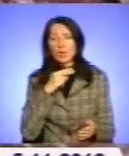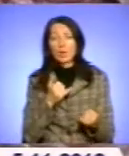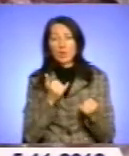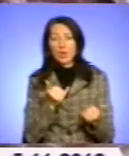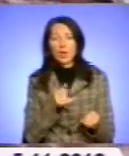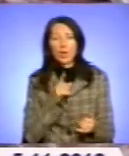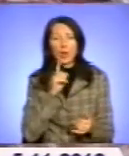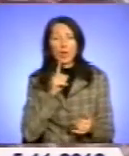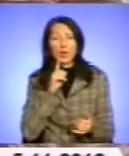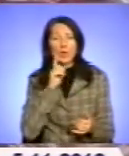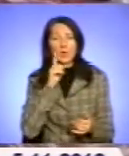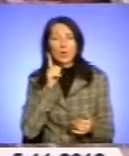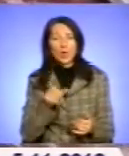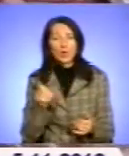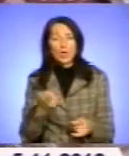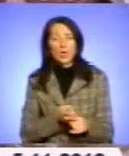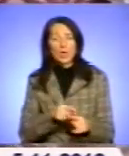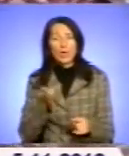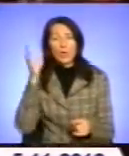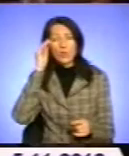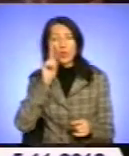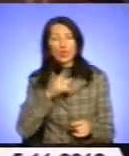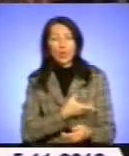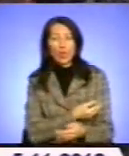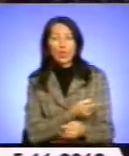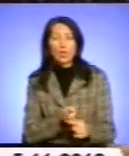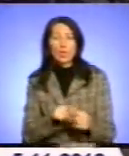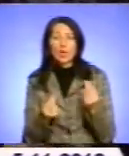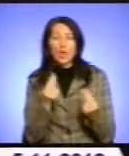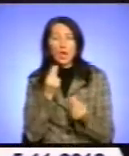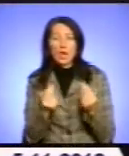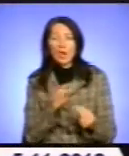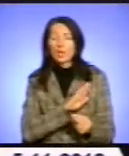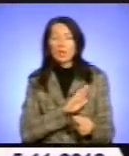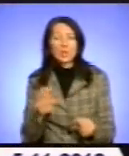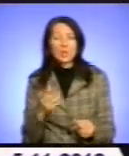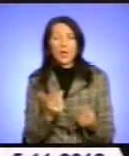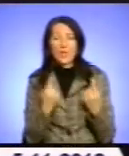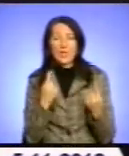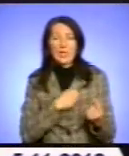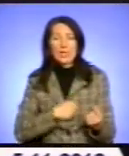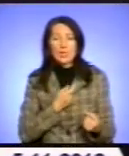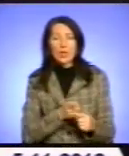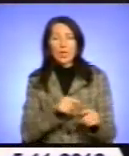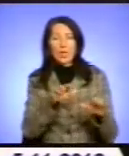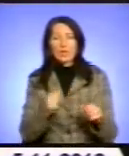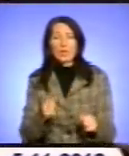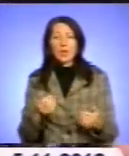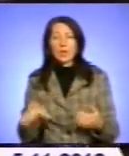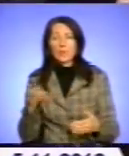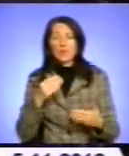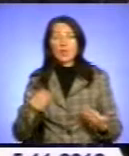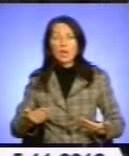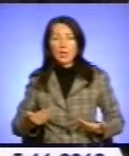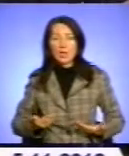наркотики – це забавка. Ні, це велике зло, котре відбирає усе здоров'я, життя, сім'ю, матеріальні статки, позбавляє теперішнього